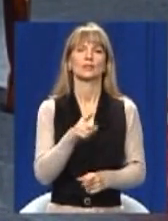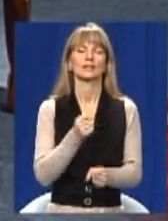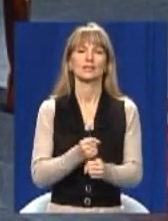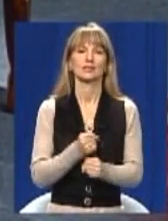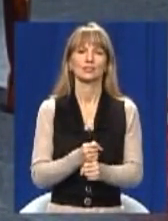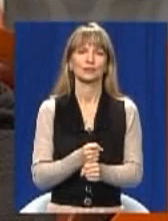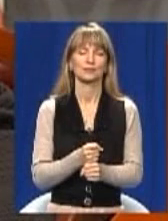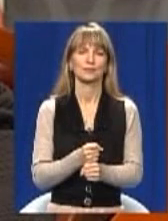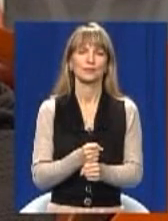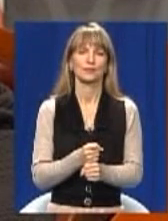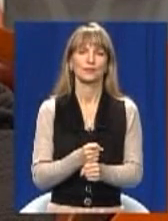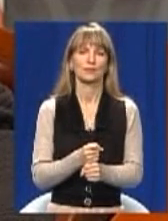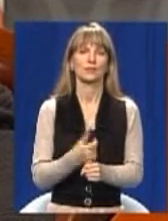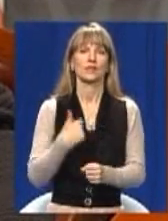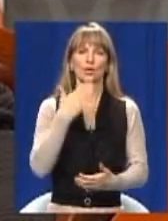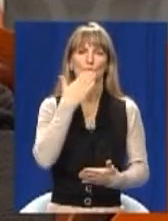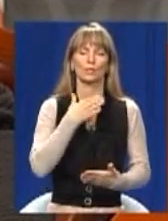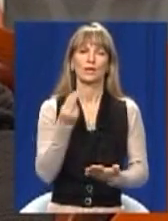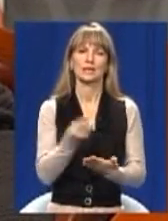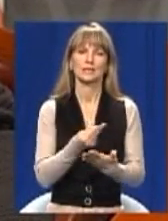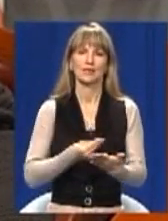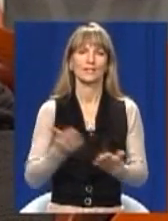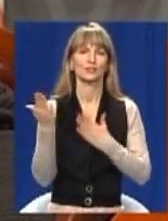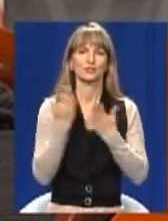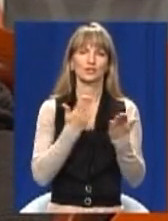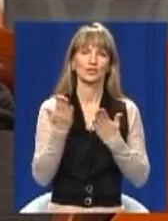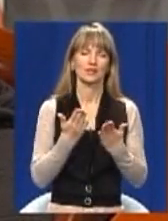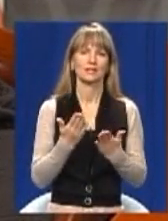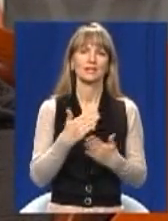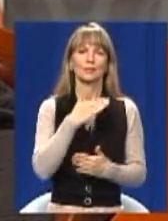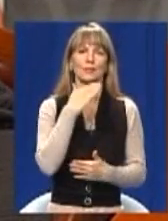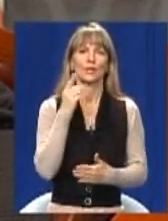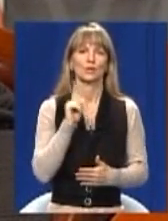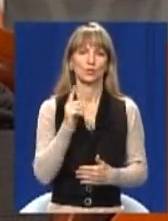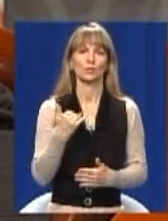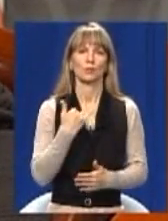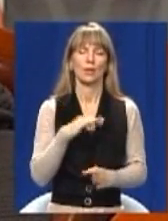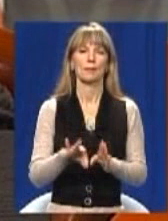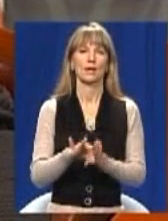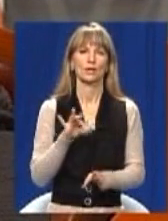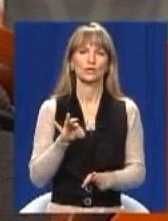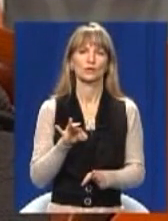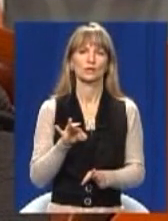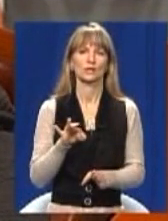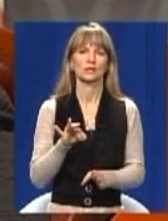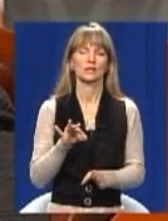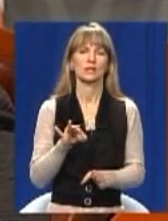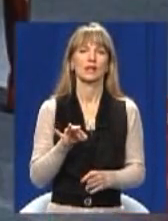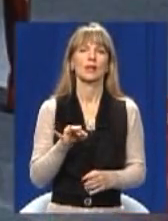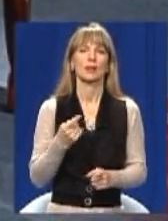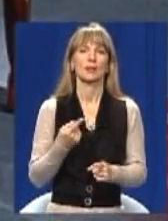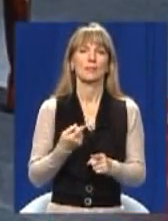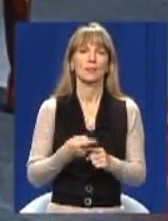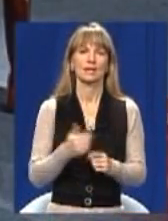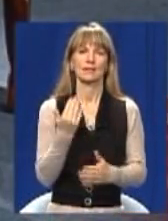займаєшся? Ну, я люблю рисувати, читати, немного чого виходить. Не сижу на одному місці. Тож, твій